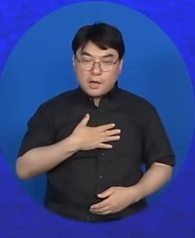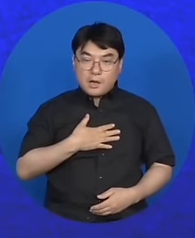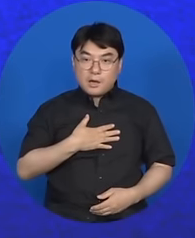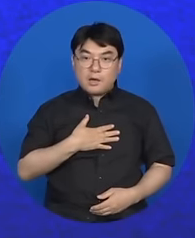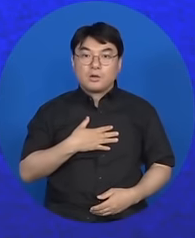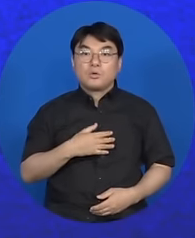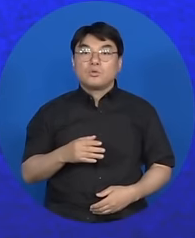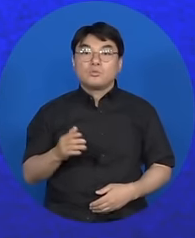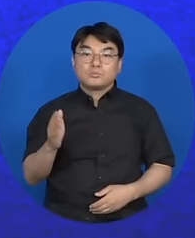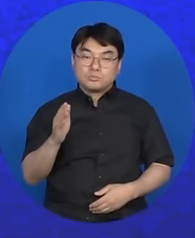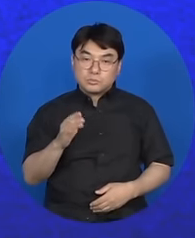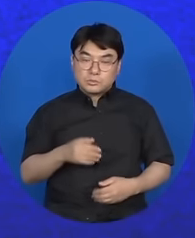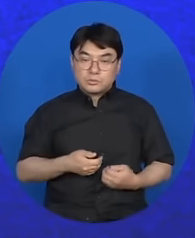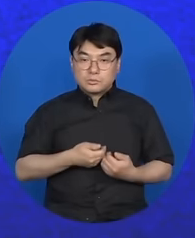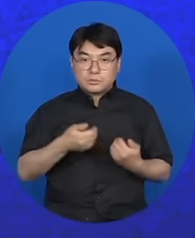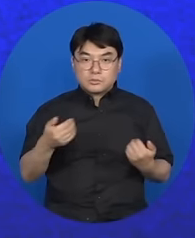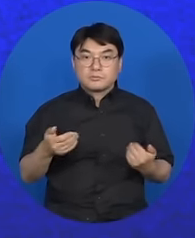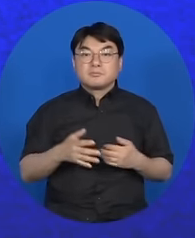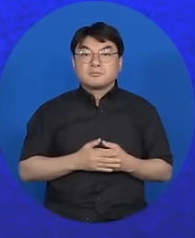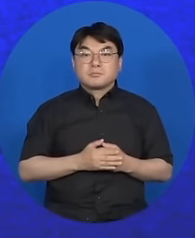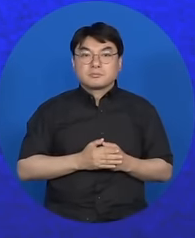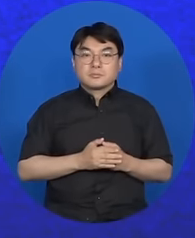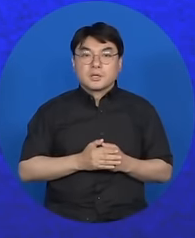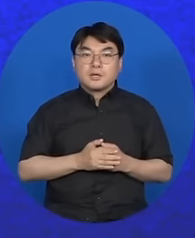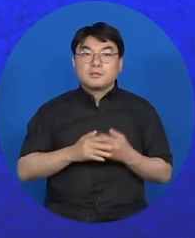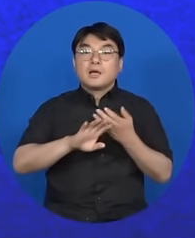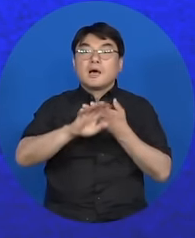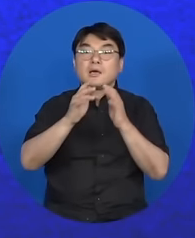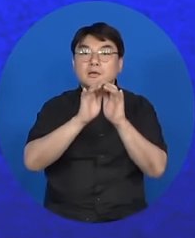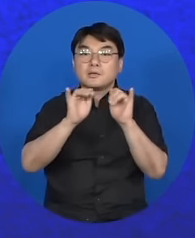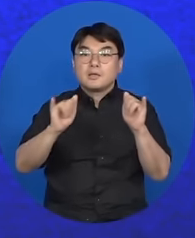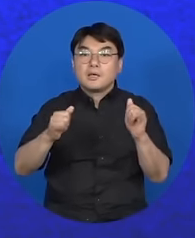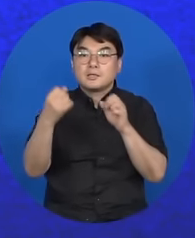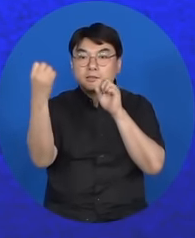타인의 응답, 이웃의 응답, 그